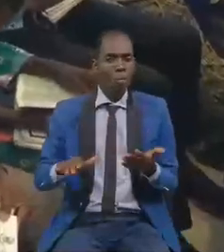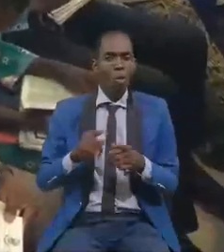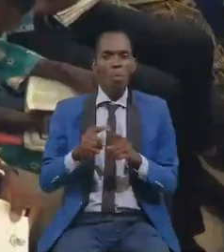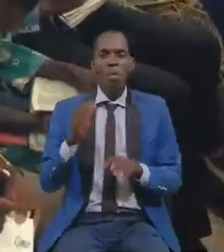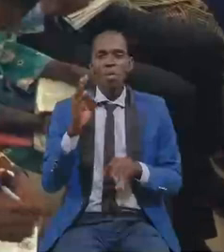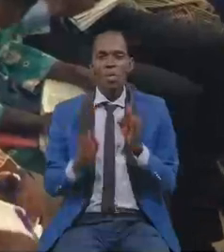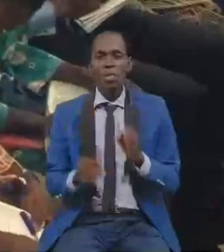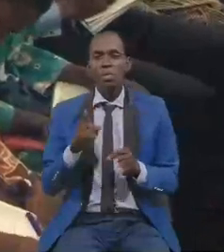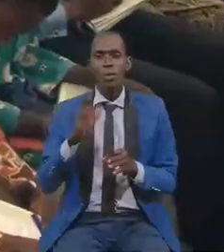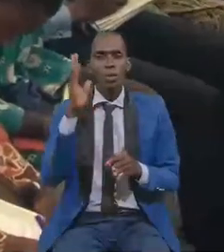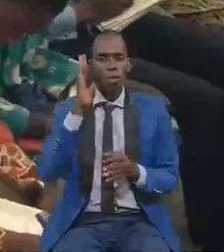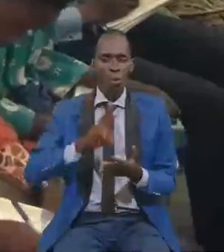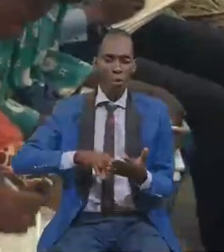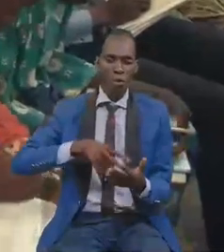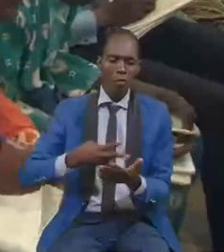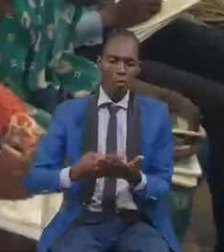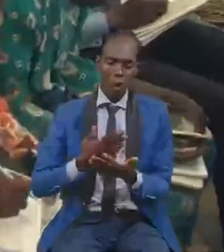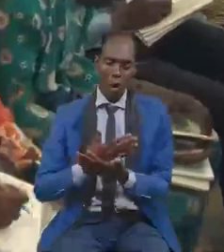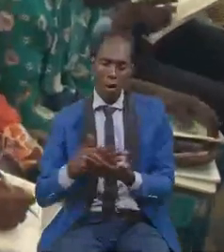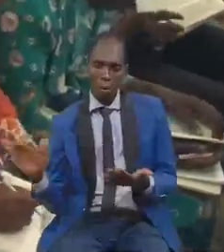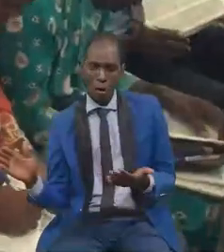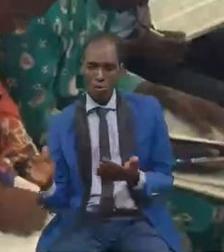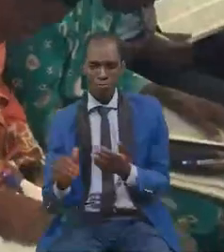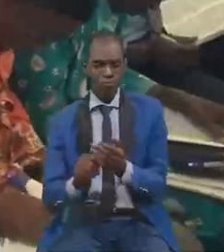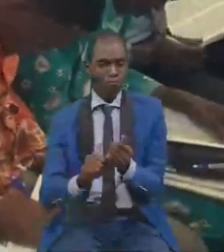Mais s'il tombe, s'il se retire,